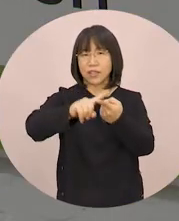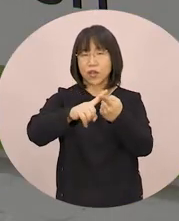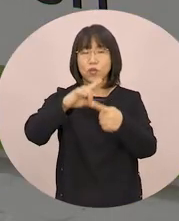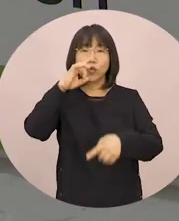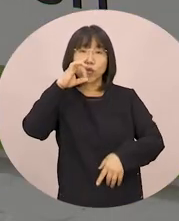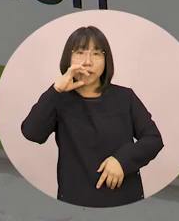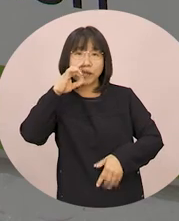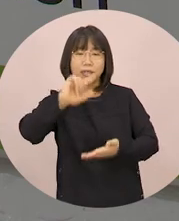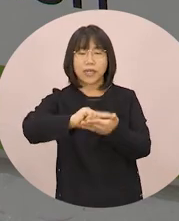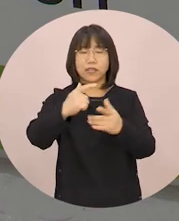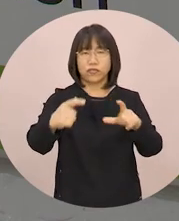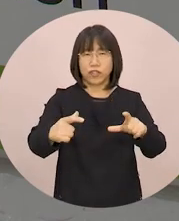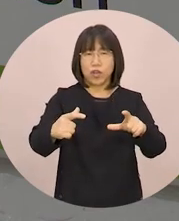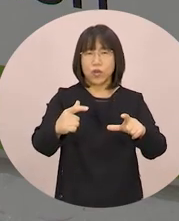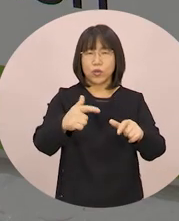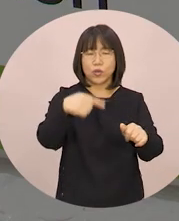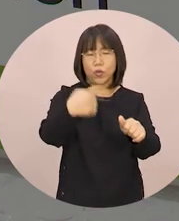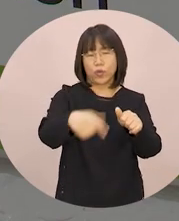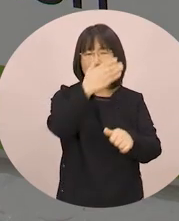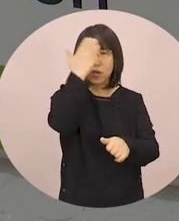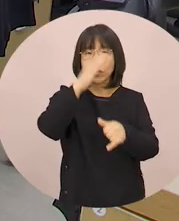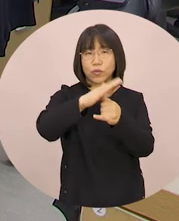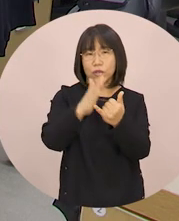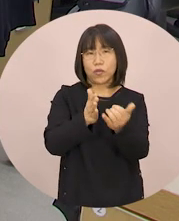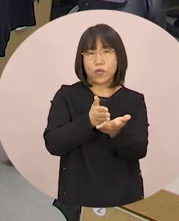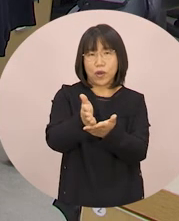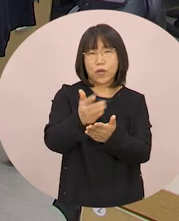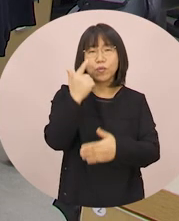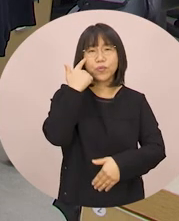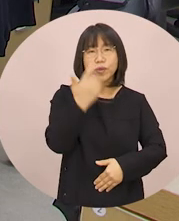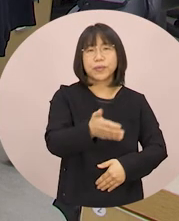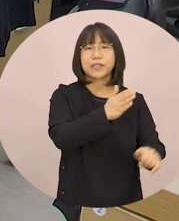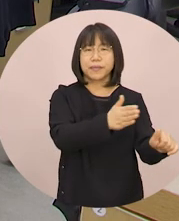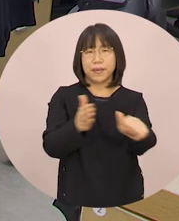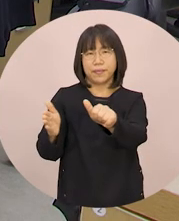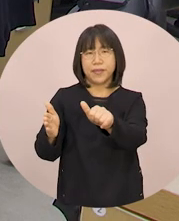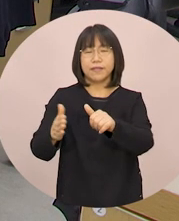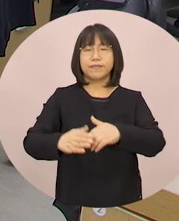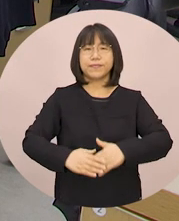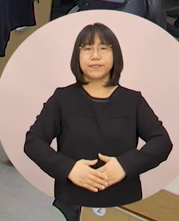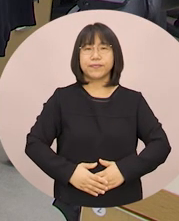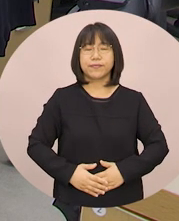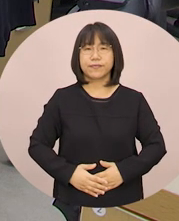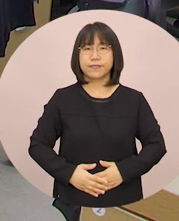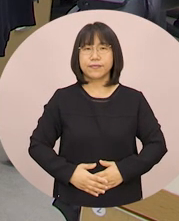이번 대회에 대한 자세한 내용은 강서구청 교육청소년과로 문의하면 됩니다.